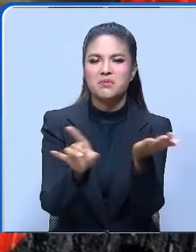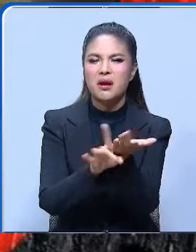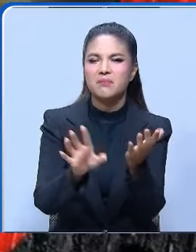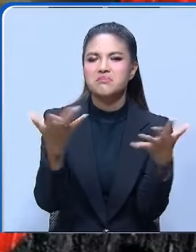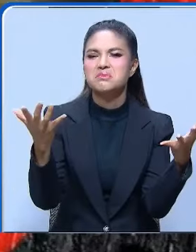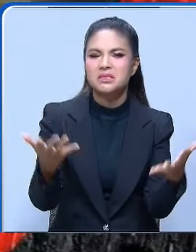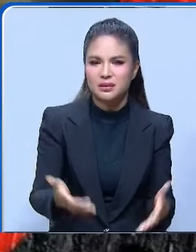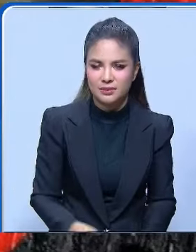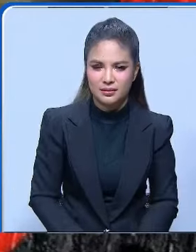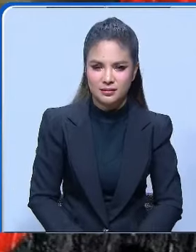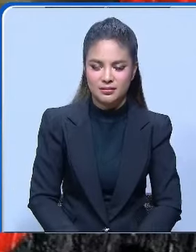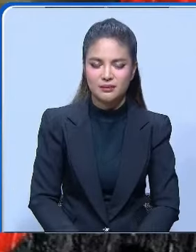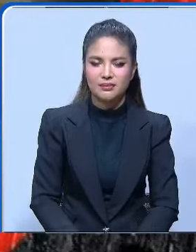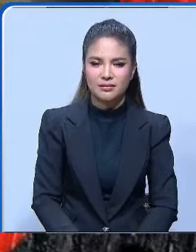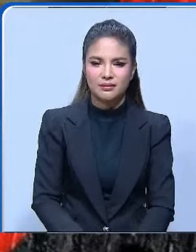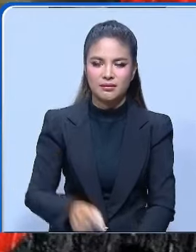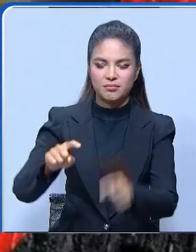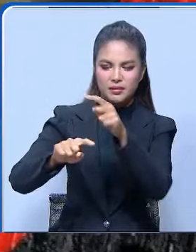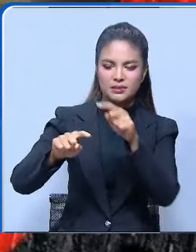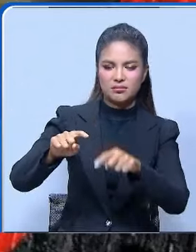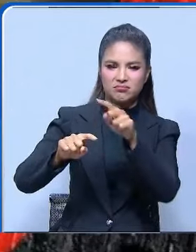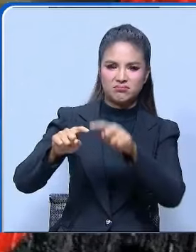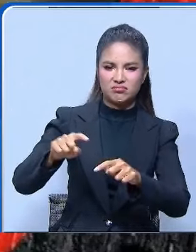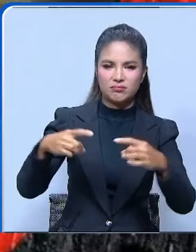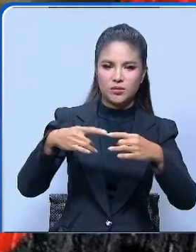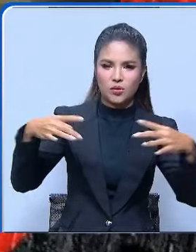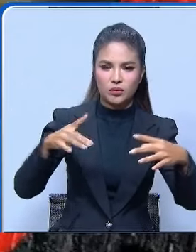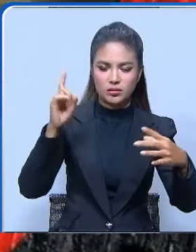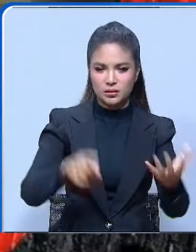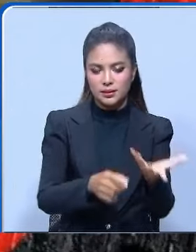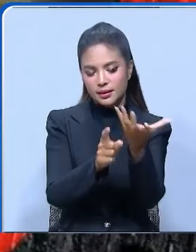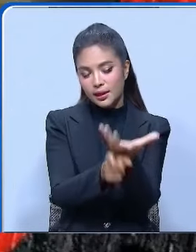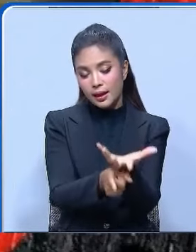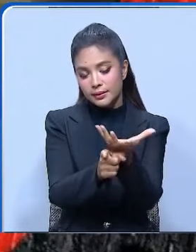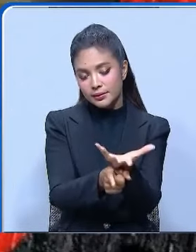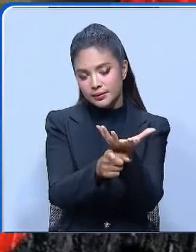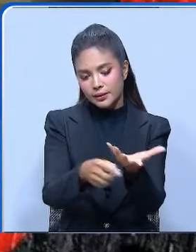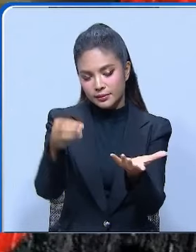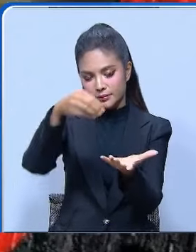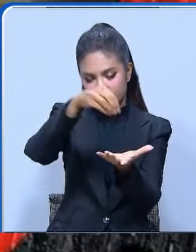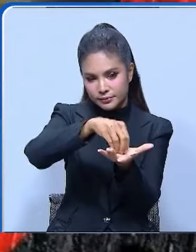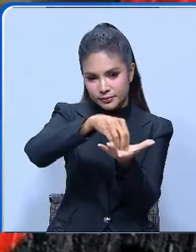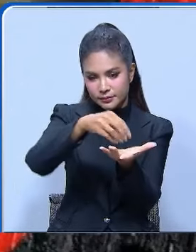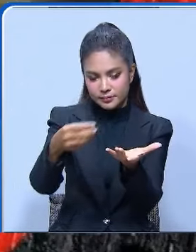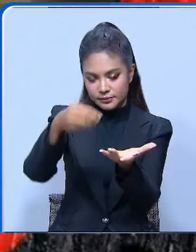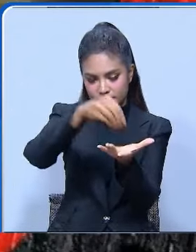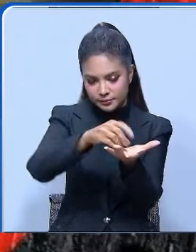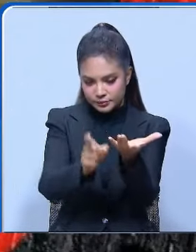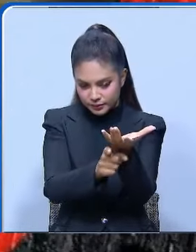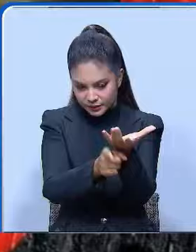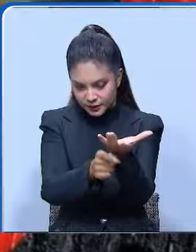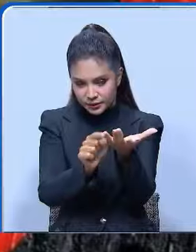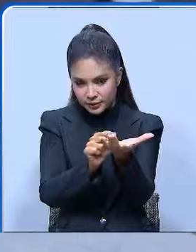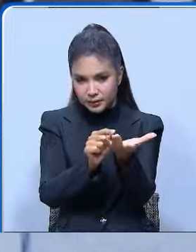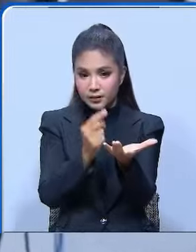ถูกต้องก็คือเวลาซื้อทองแท้เขาจะต้องมีการชั่งน้ำหนัก ค่ะ น้ำหนักมันจะต้องเป็นไปตามมาตรฐานแต่ว่าเนี่ยพอ